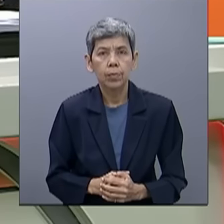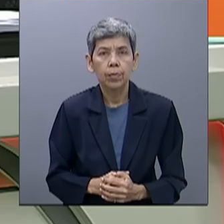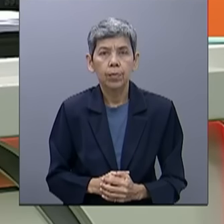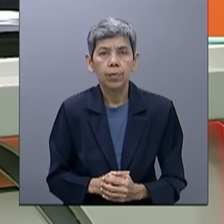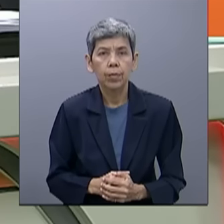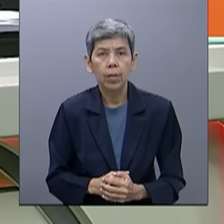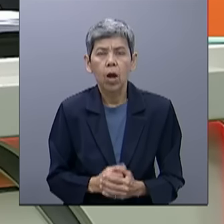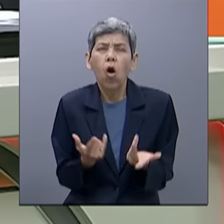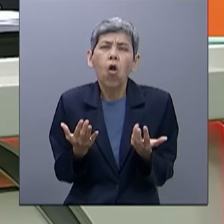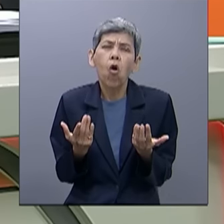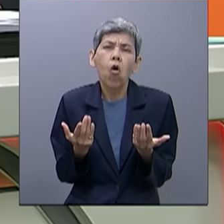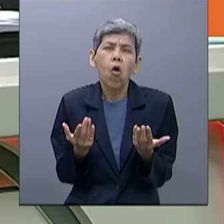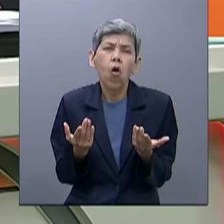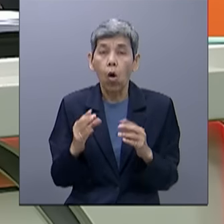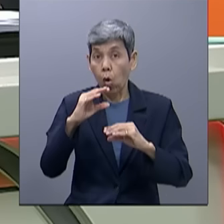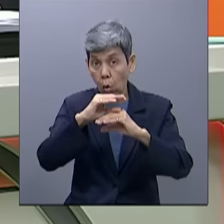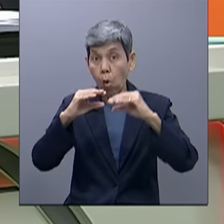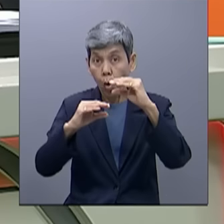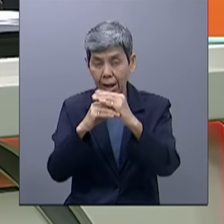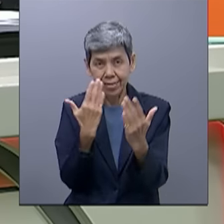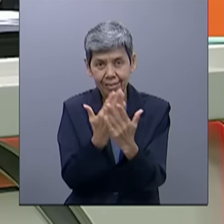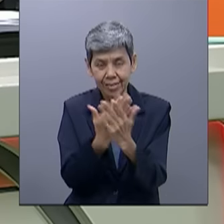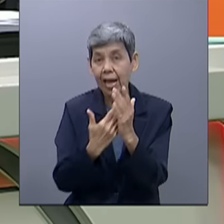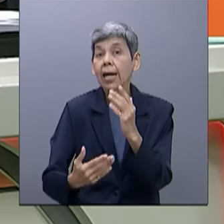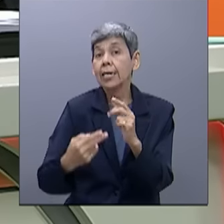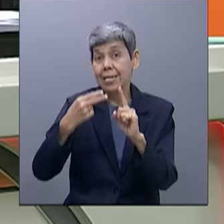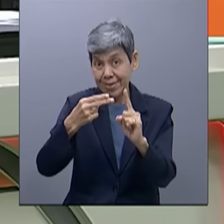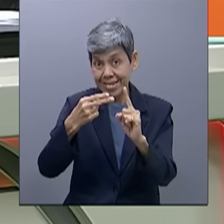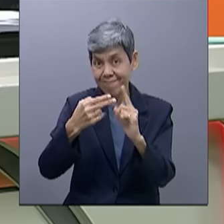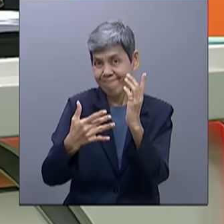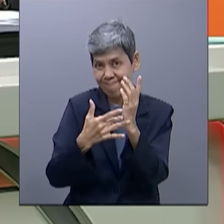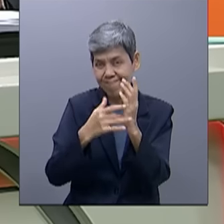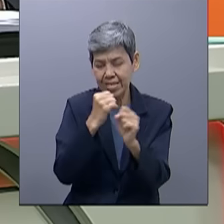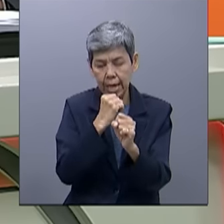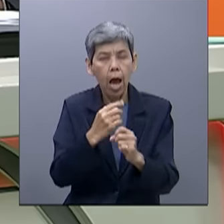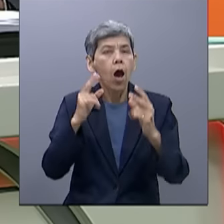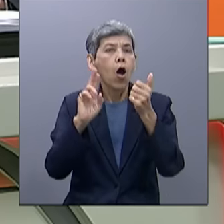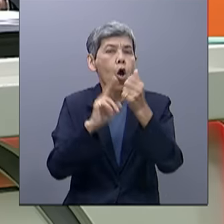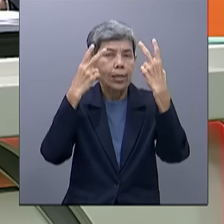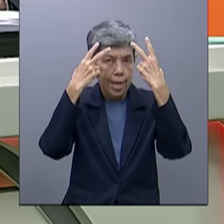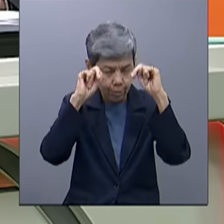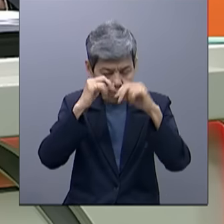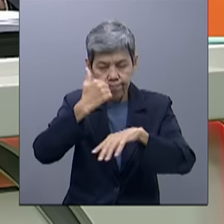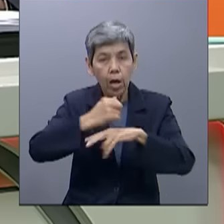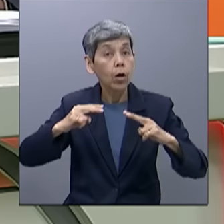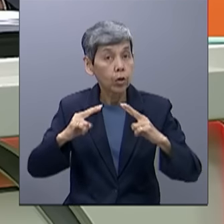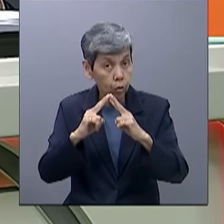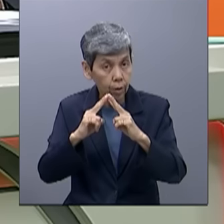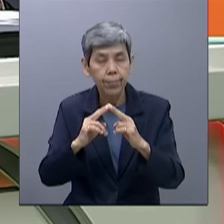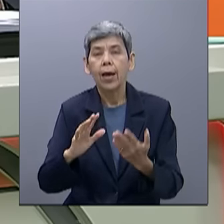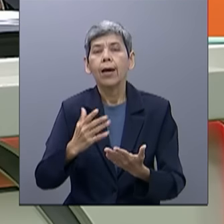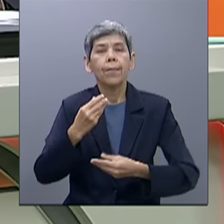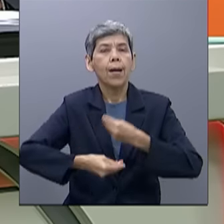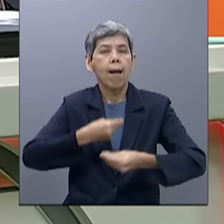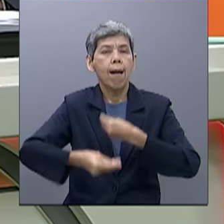ส่วนคุณผู้ชมที่รอความชัดเจนของโครงการเติมเงิน 10,000 บาท Digital Wallet นะคะวันนี้รองนายกรัฐมนตรีและรัฐมนตรีว่าการกระทรวงพาณิ